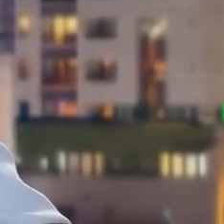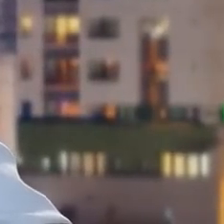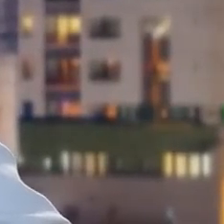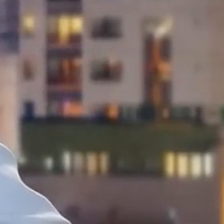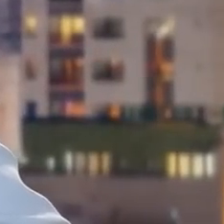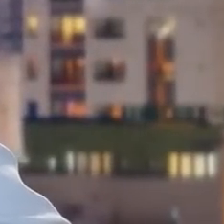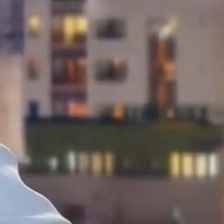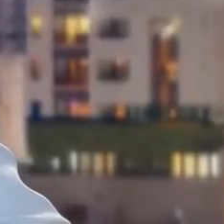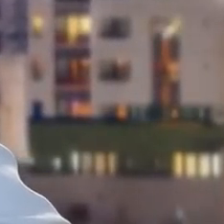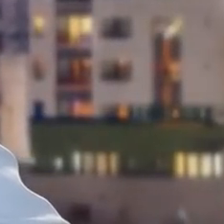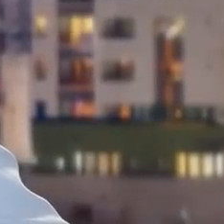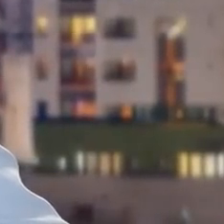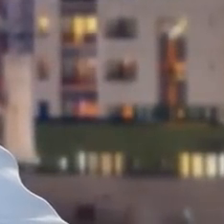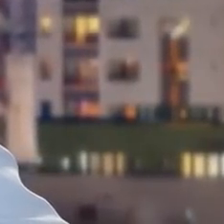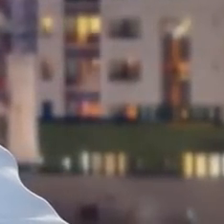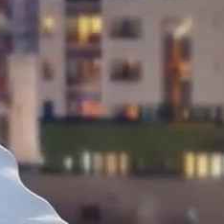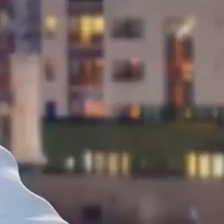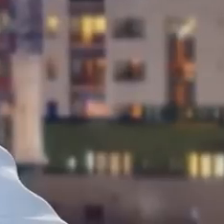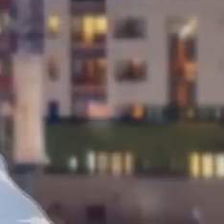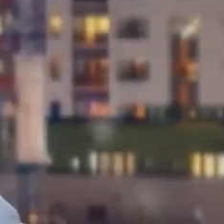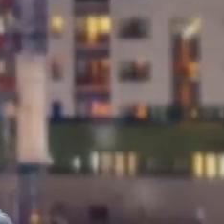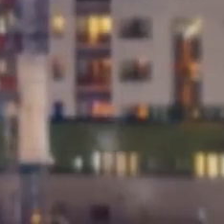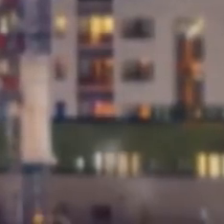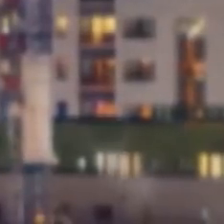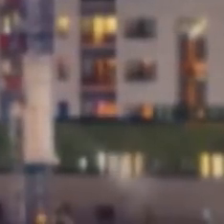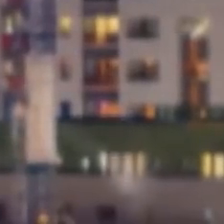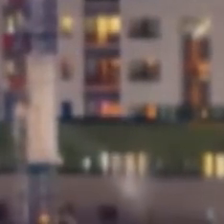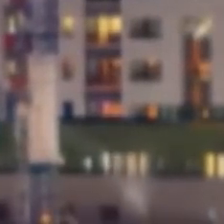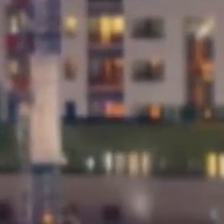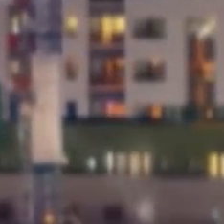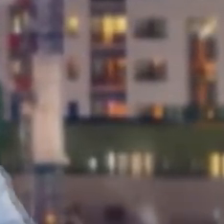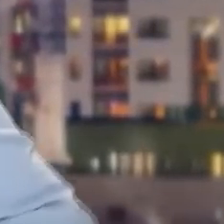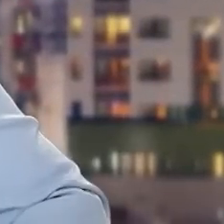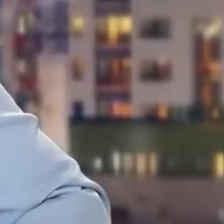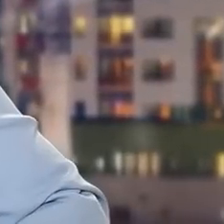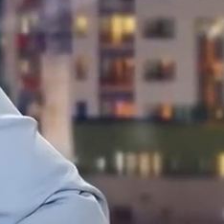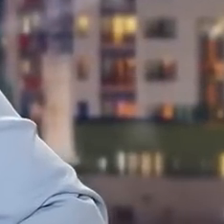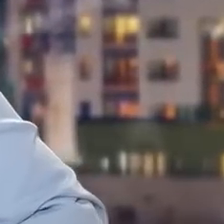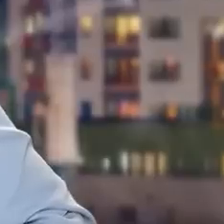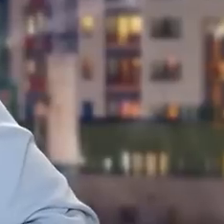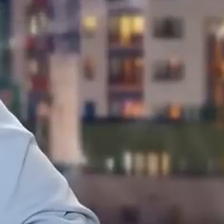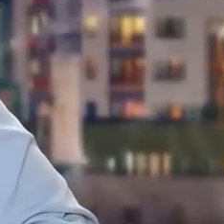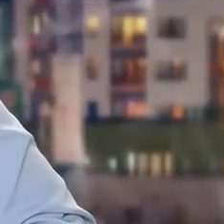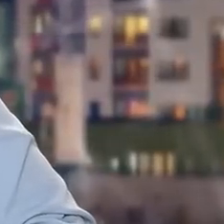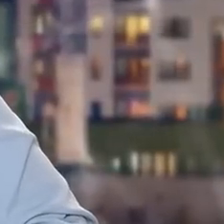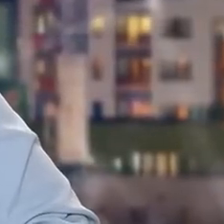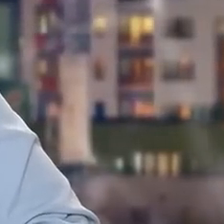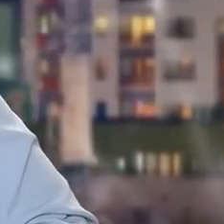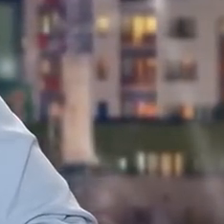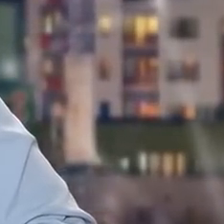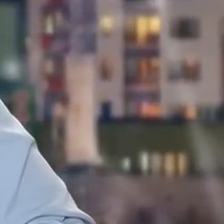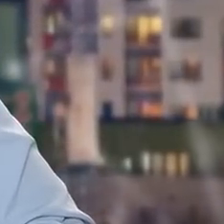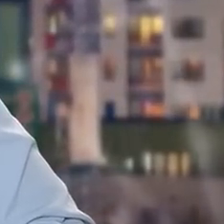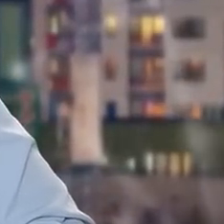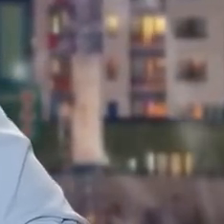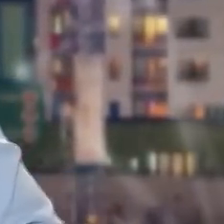Italia, vijeliile au ucis 5 oameni, ploile au măturat totul în cale și a căzut grindină de aproape 20 de centimetri. Furtuni violente de vară au lovit